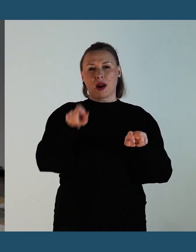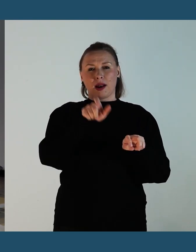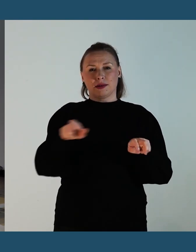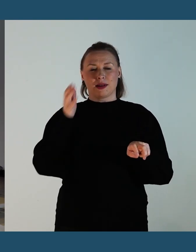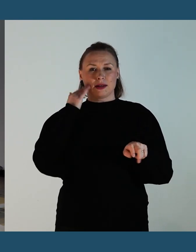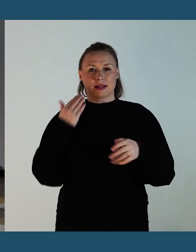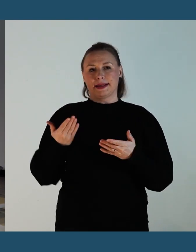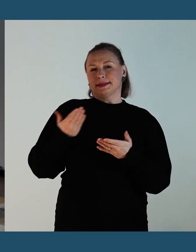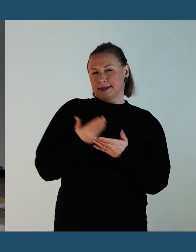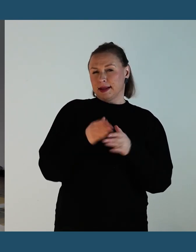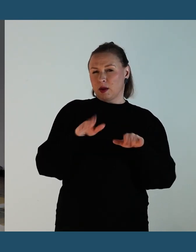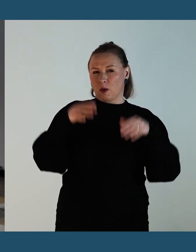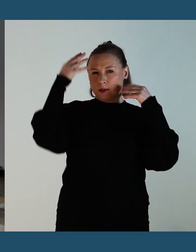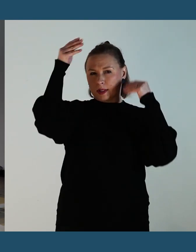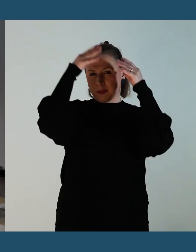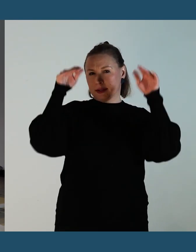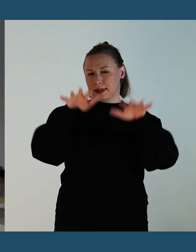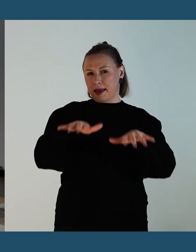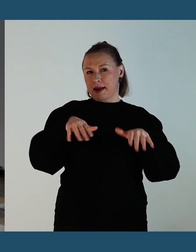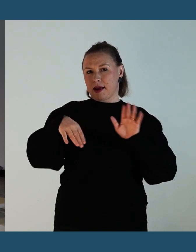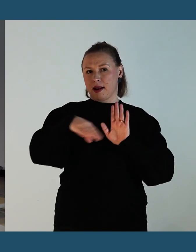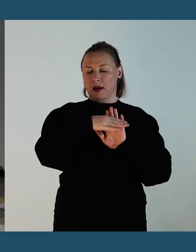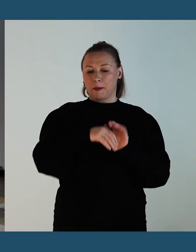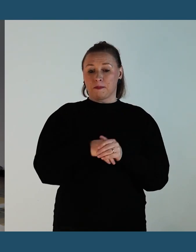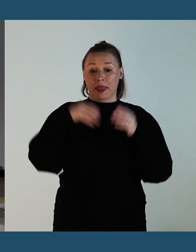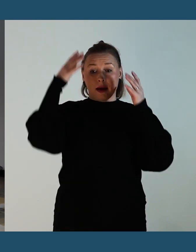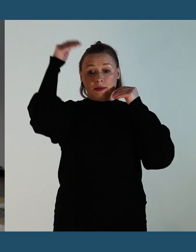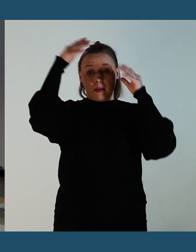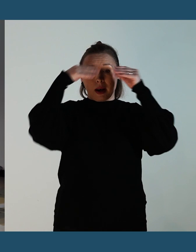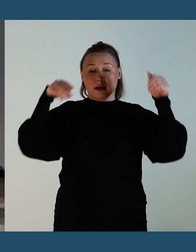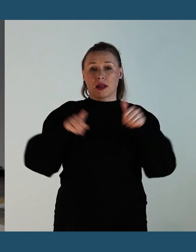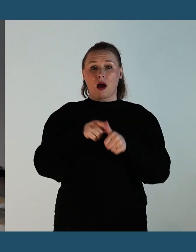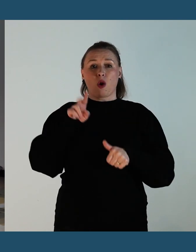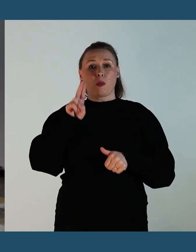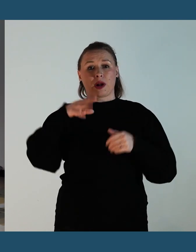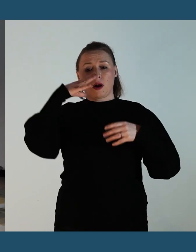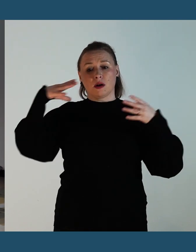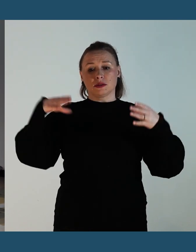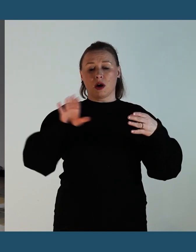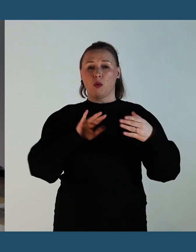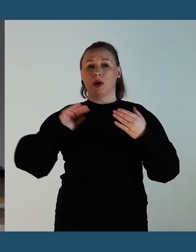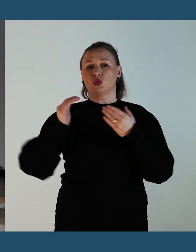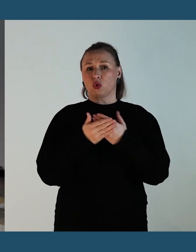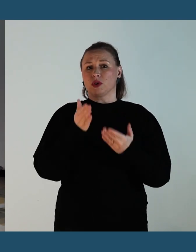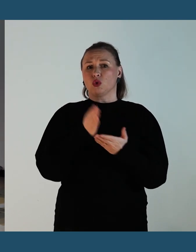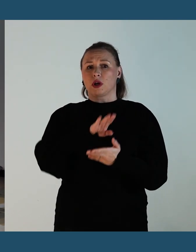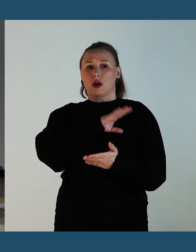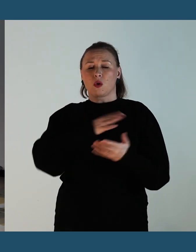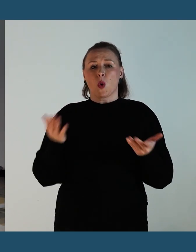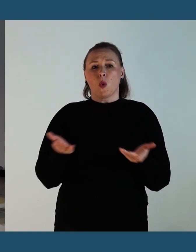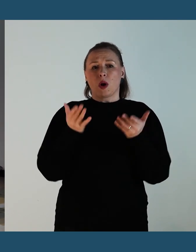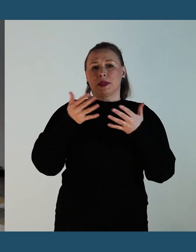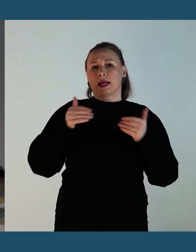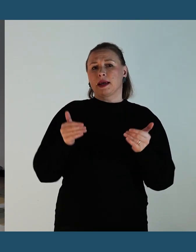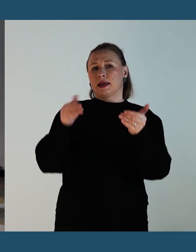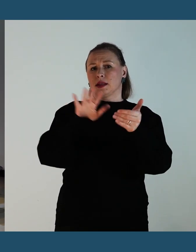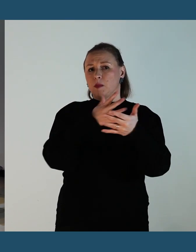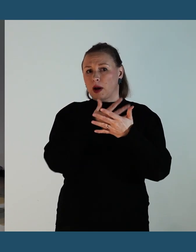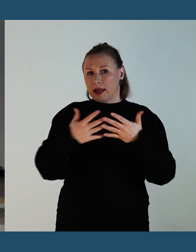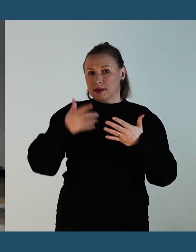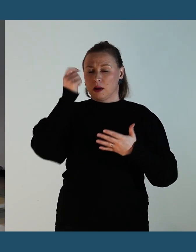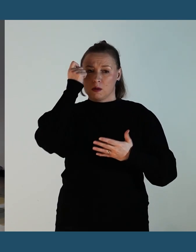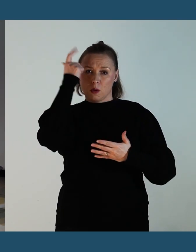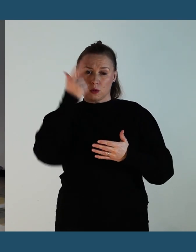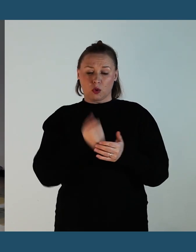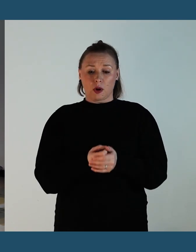myöskin esiin. Saamelaisilla alkuperäiskansana on perustuslaissa turvattu oikeus ylläpitää ja kehittää kieltään ja kulttuuriaan. Suomi